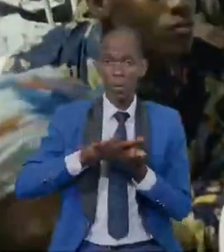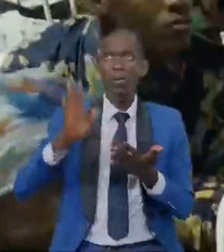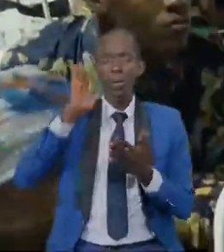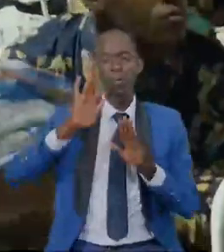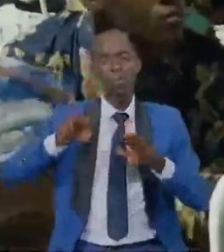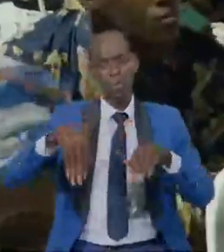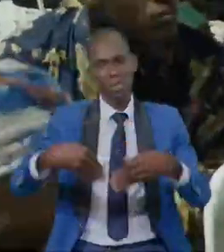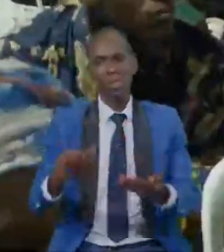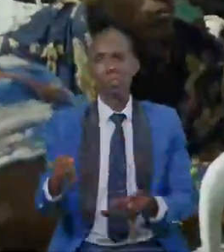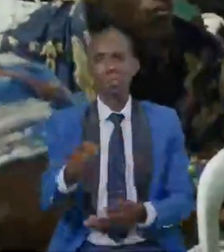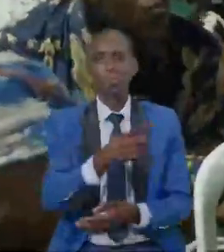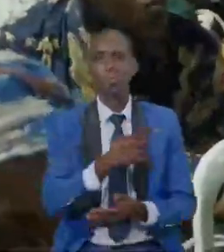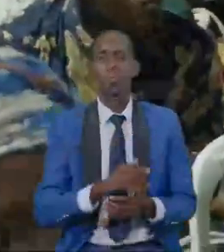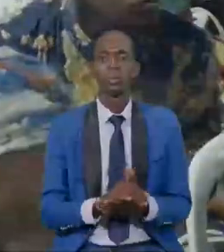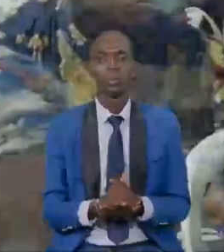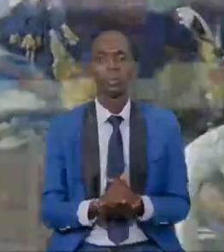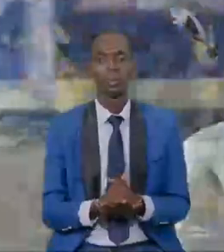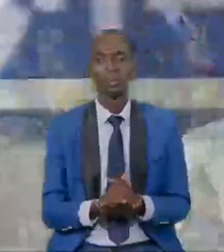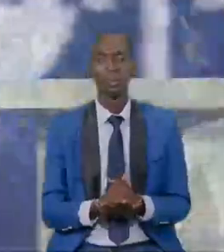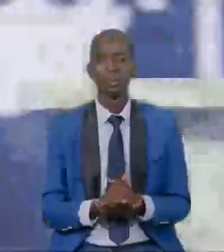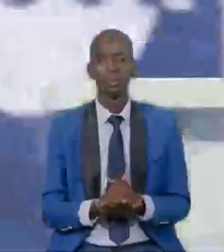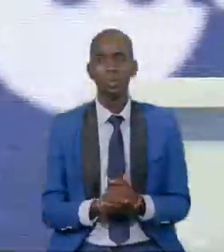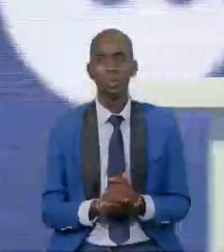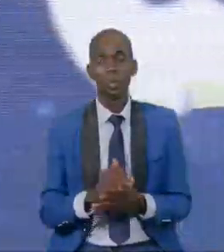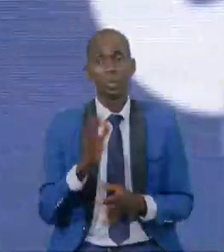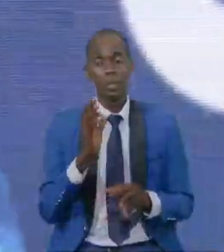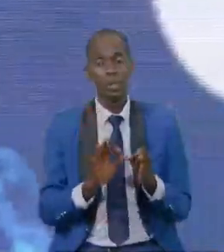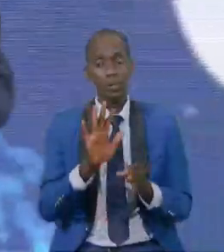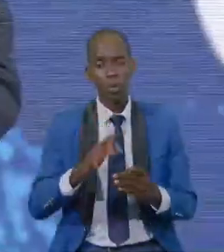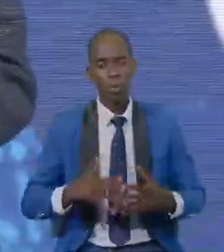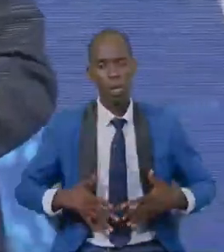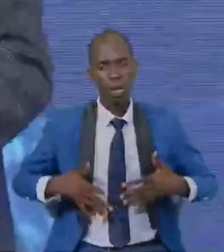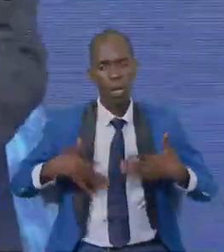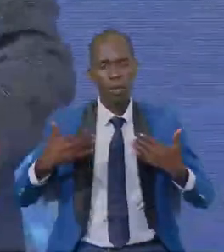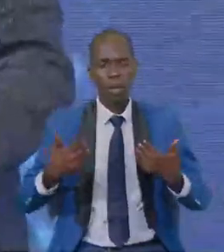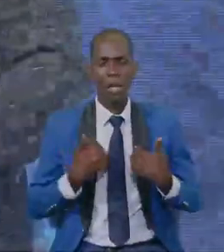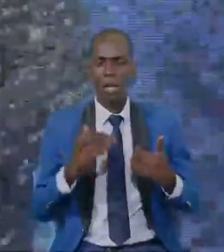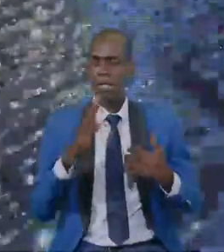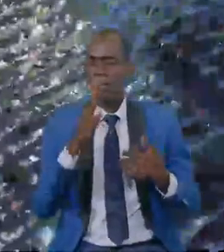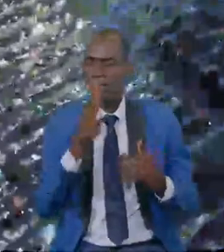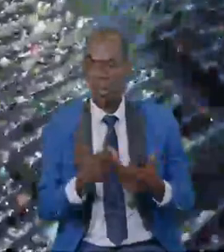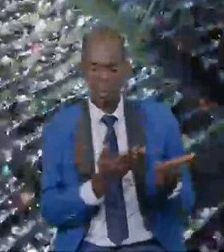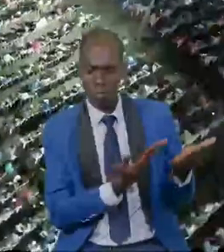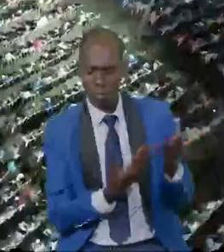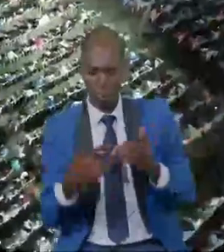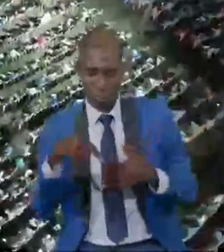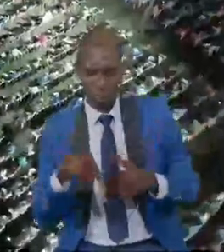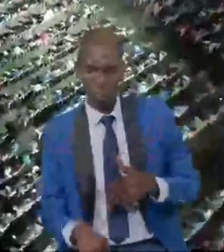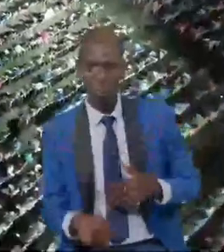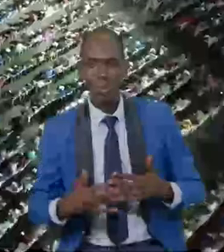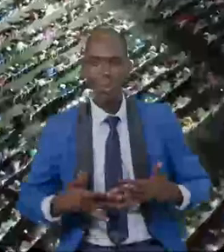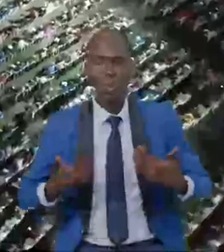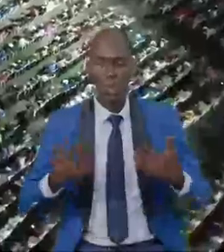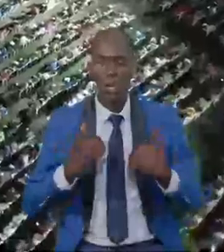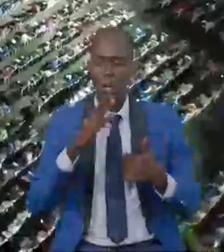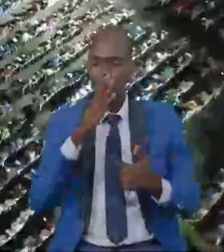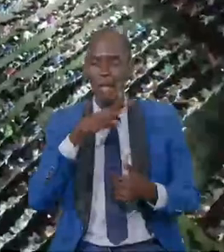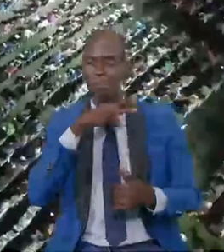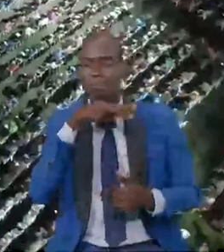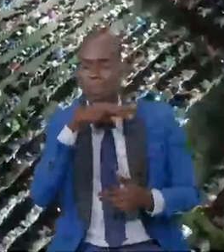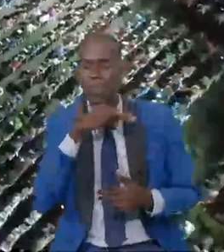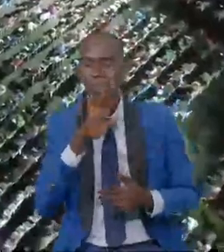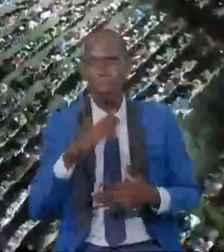Il a la pureté à vous offrir. If your life had been soiled, if your life had been dirty, if your life